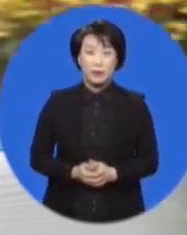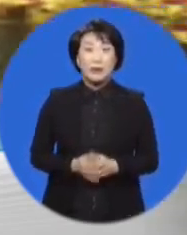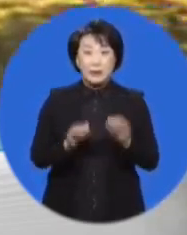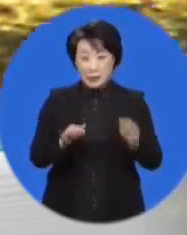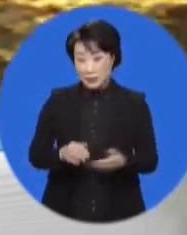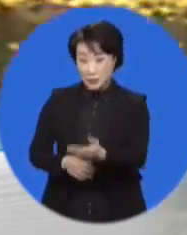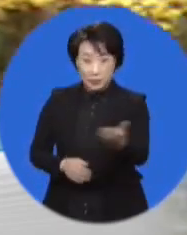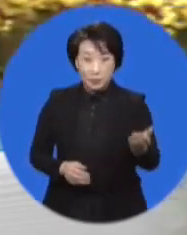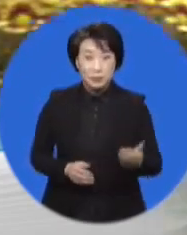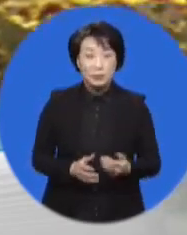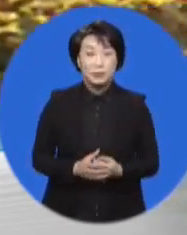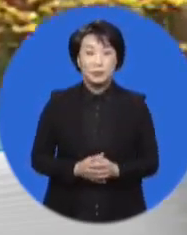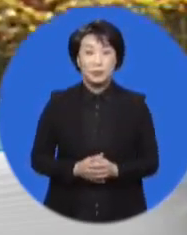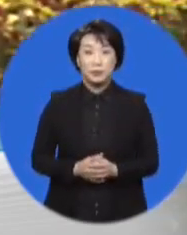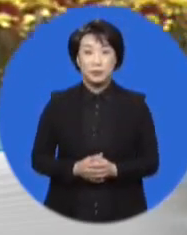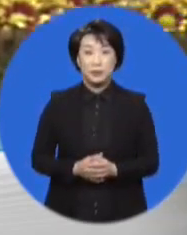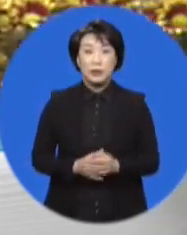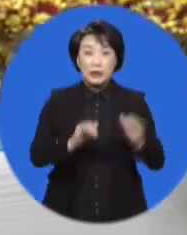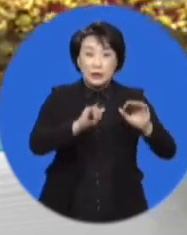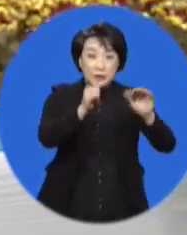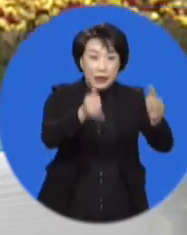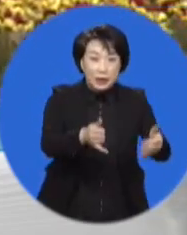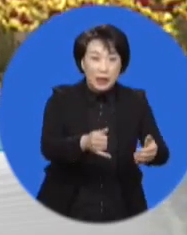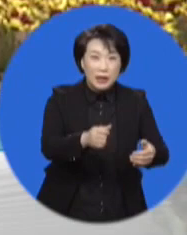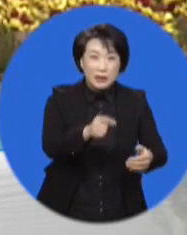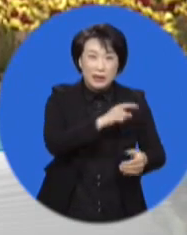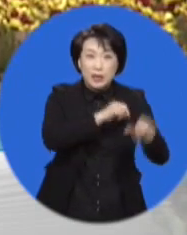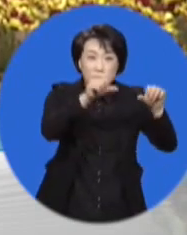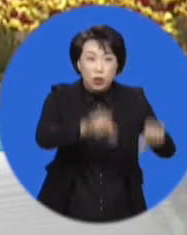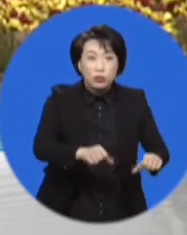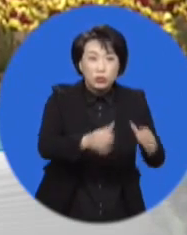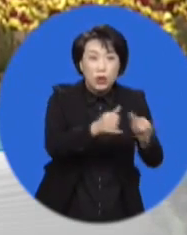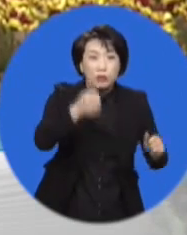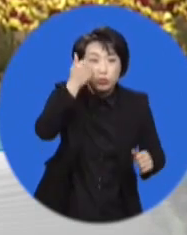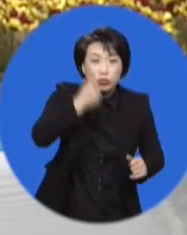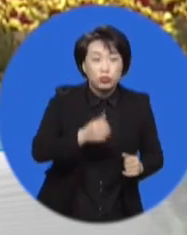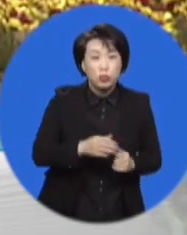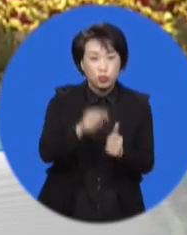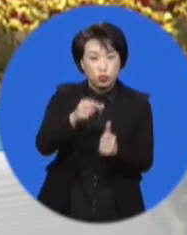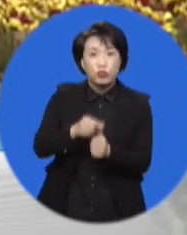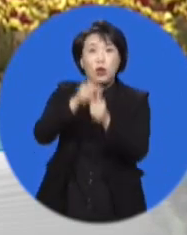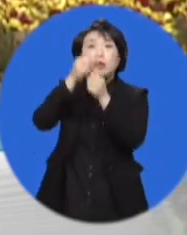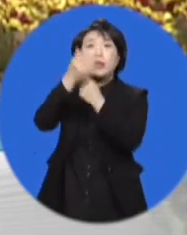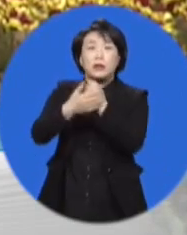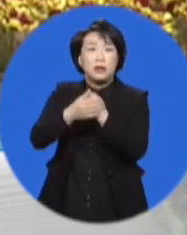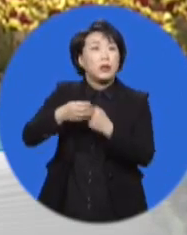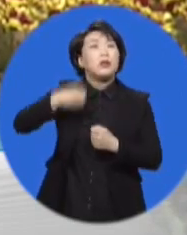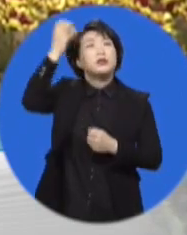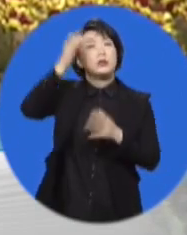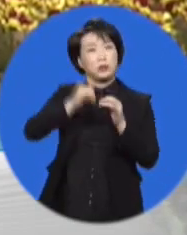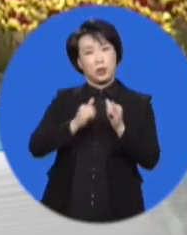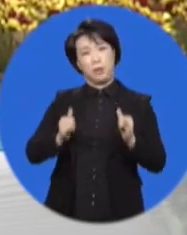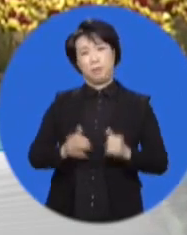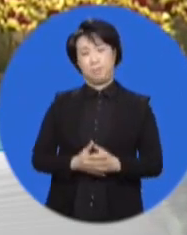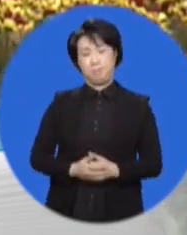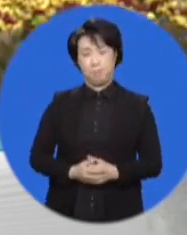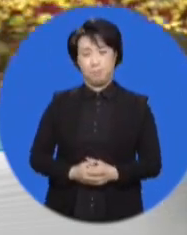그러니까 여러분, 세상에서 제일 저주받은 자가 구원의 은혜에 망각한